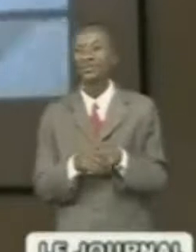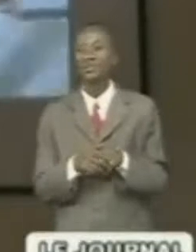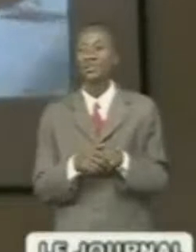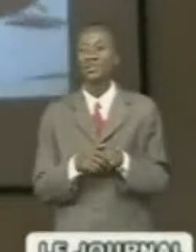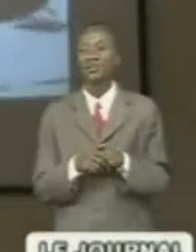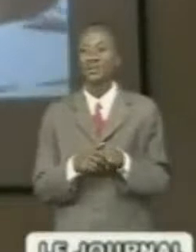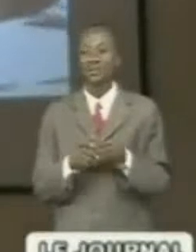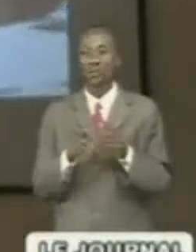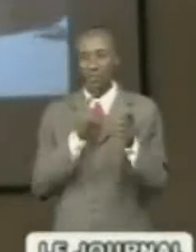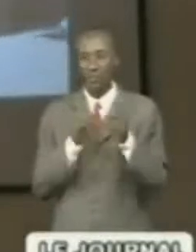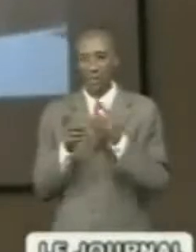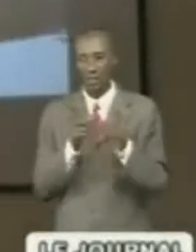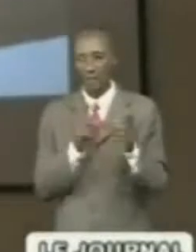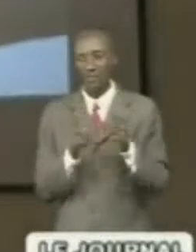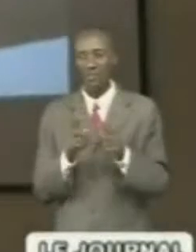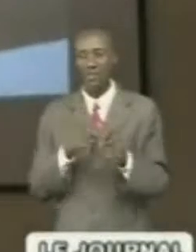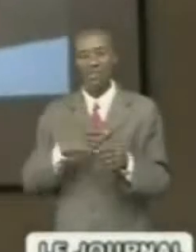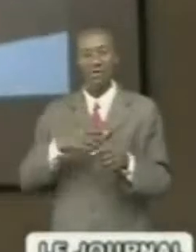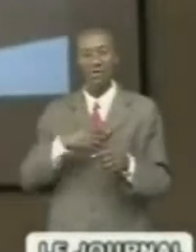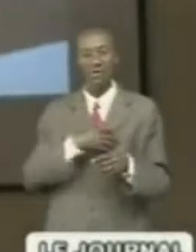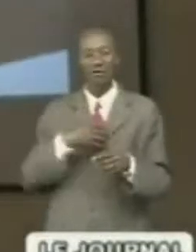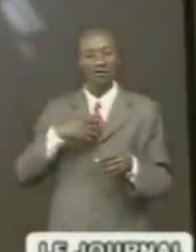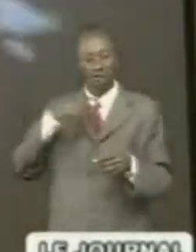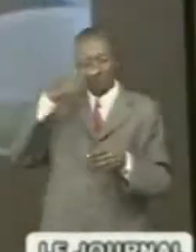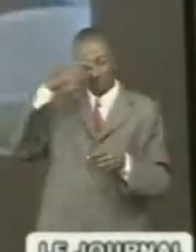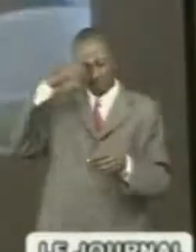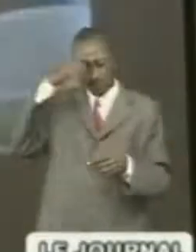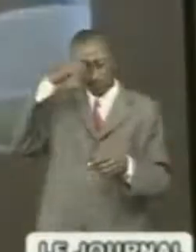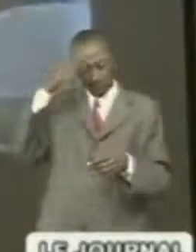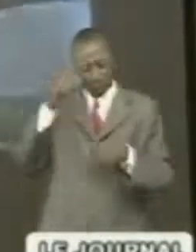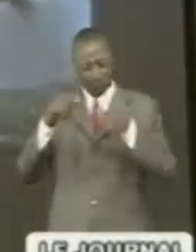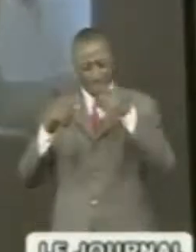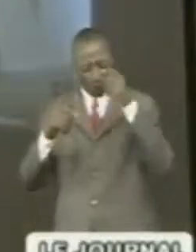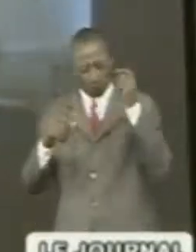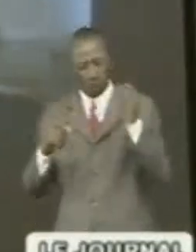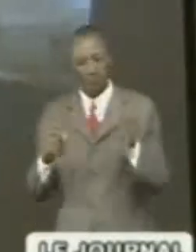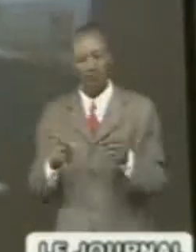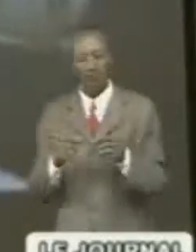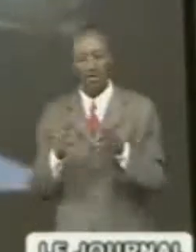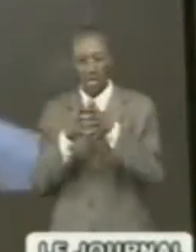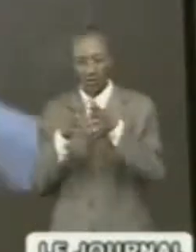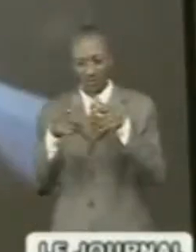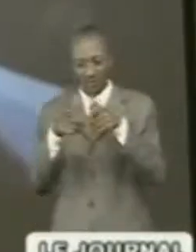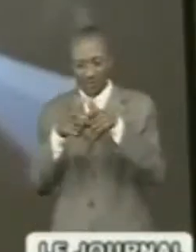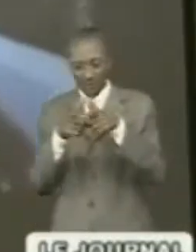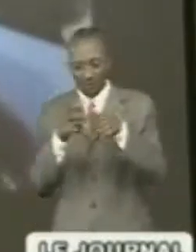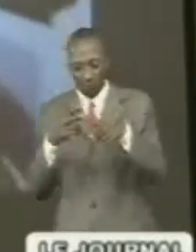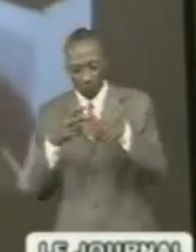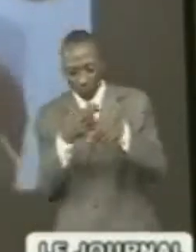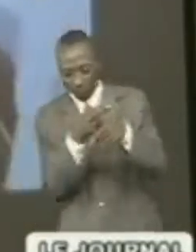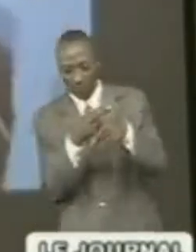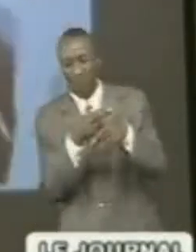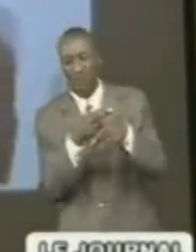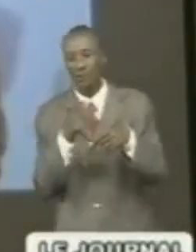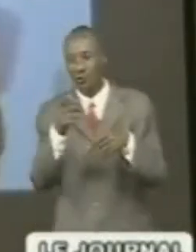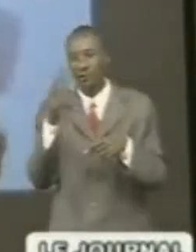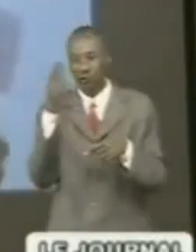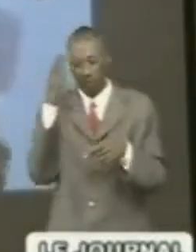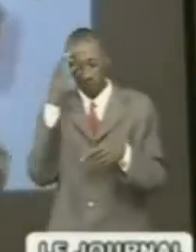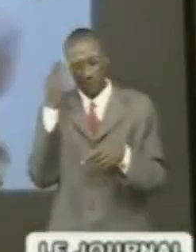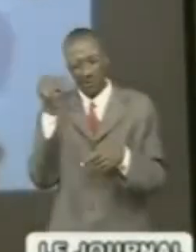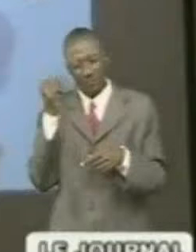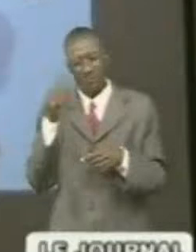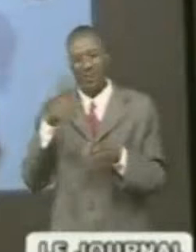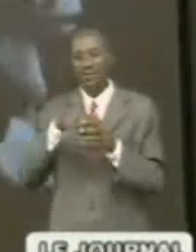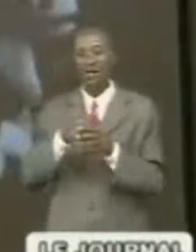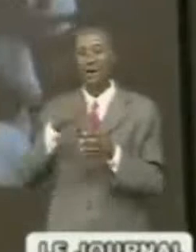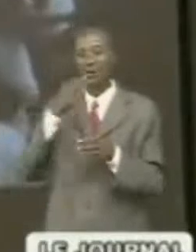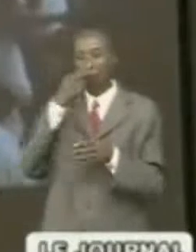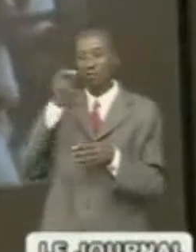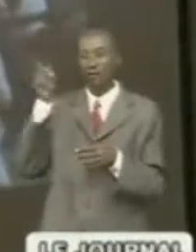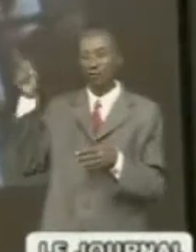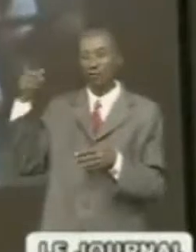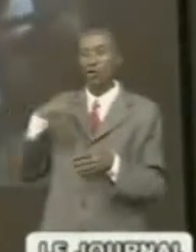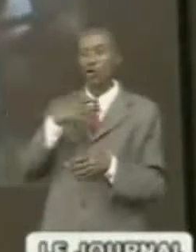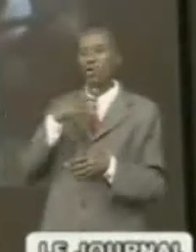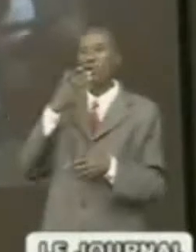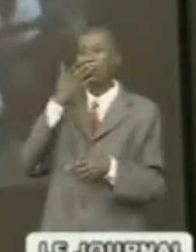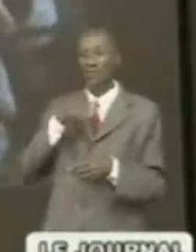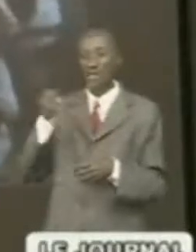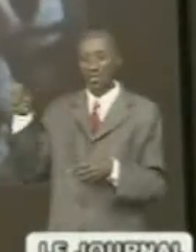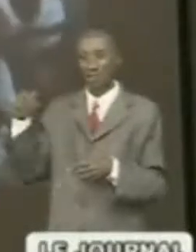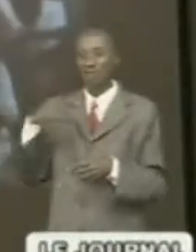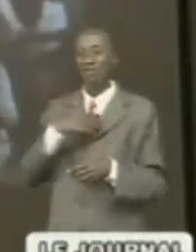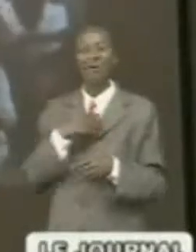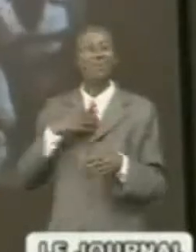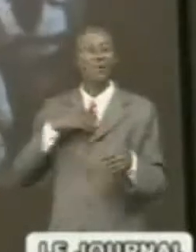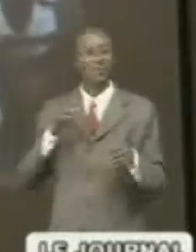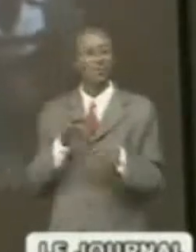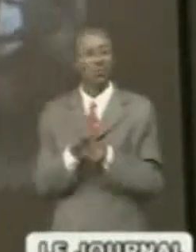la souffrance des femmes fistuleuses du Nord Kivu et du Sud Kivu opérées à l'hôpital de Pandi à Bukavu, et un autre sur